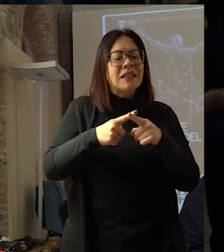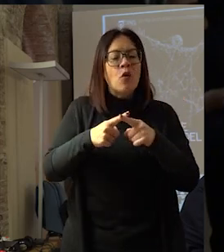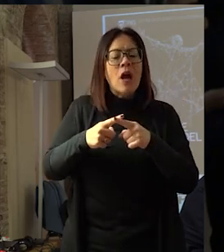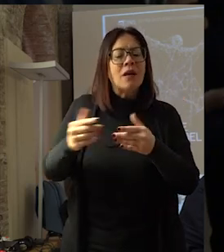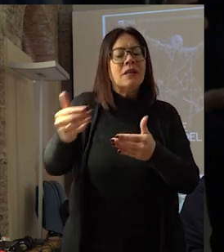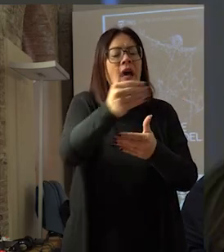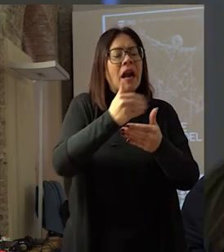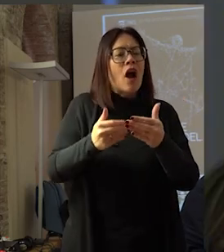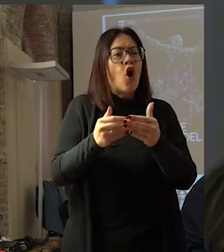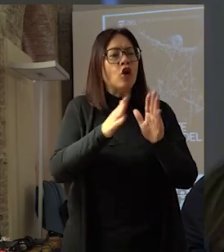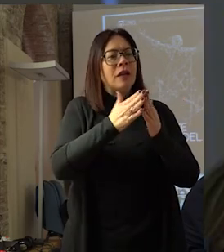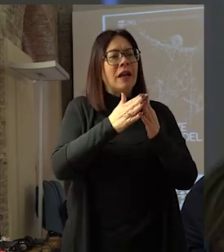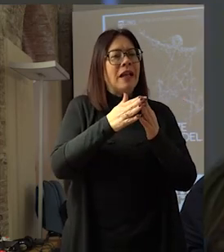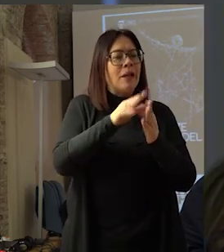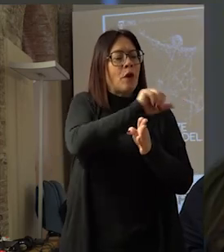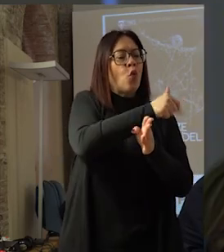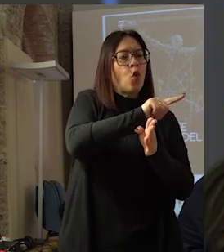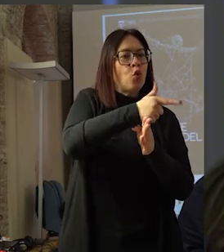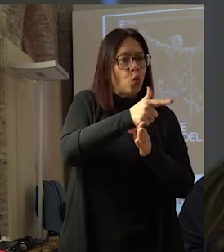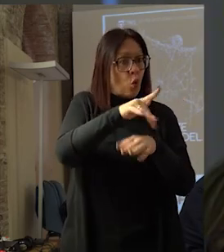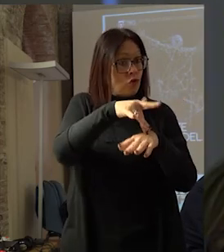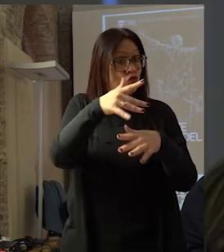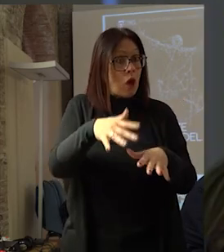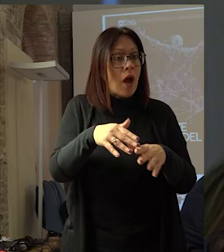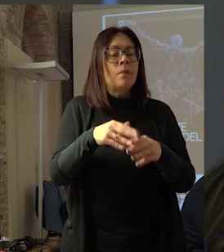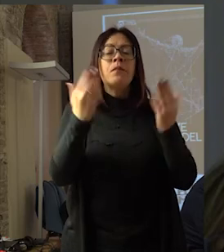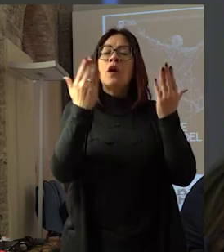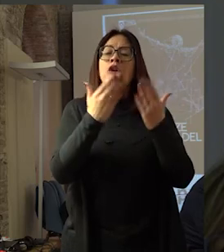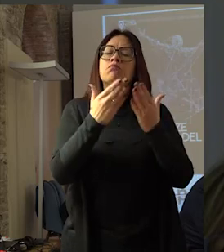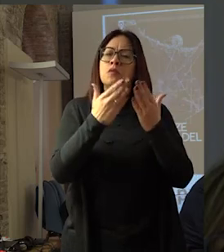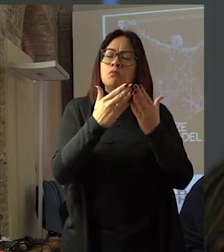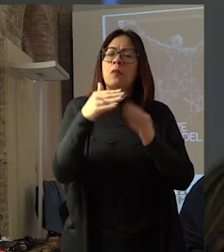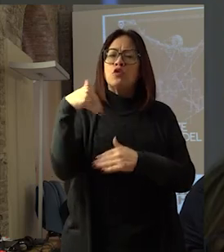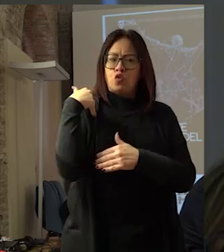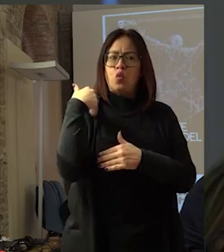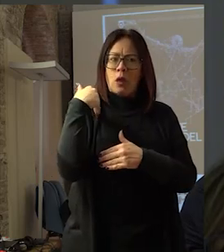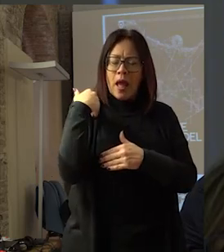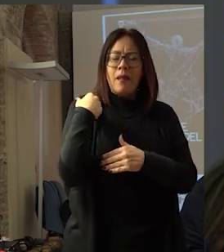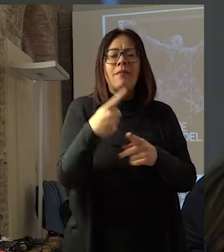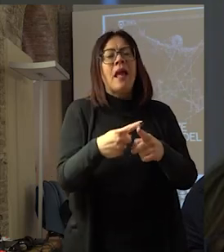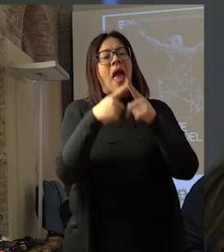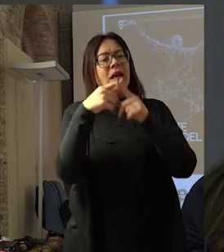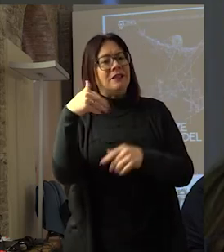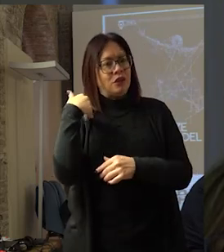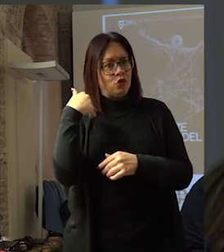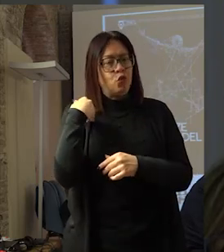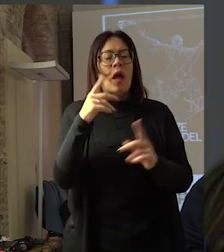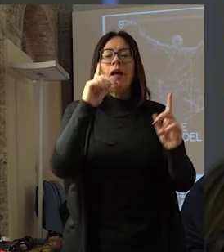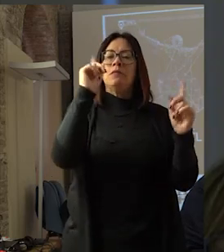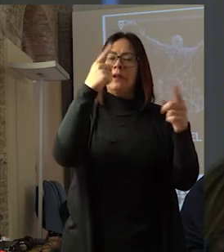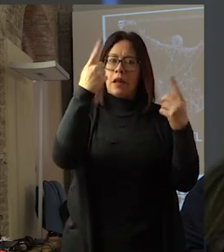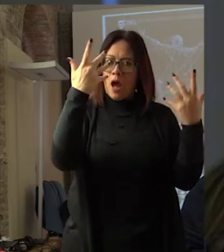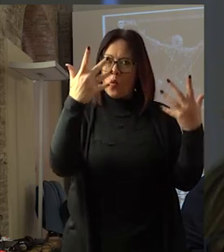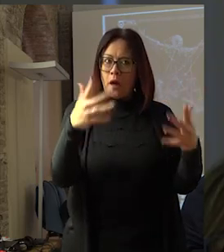volumi. Molti di questi nostri studenti, ex studenti, laureati eccetera,